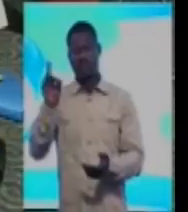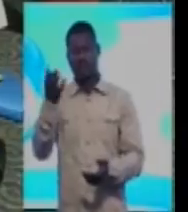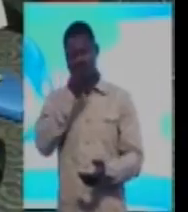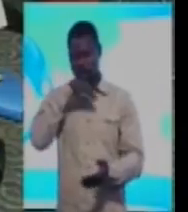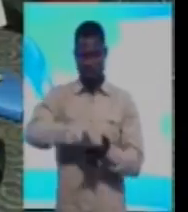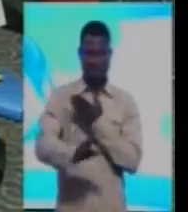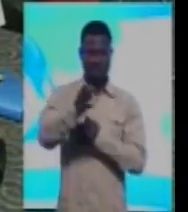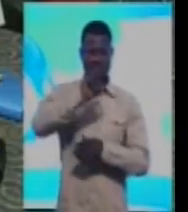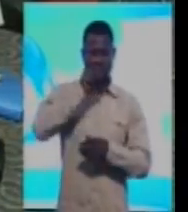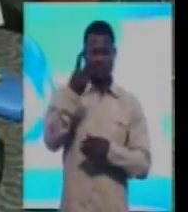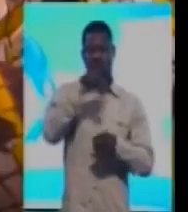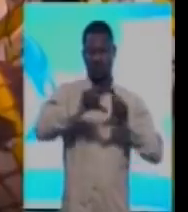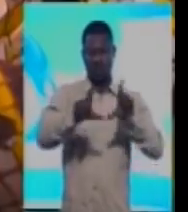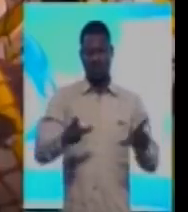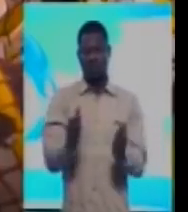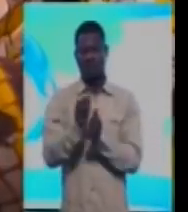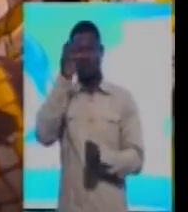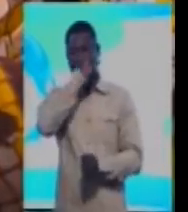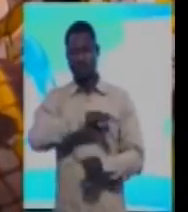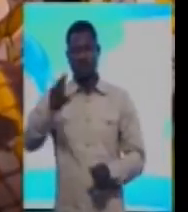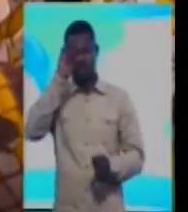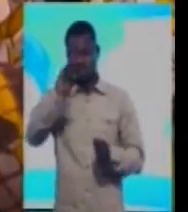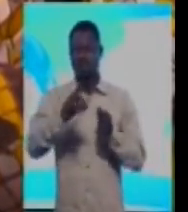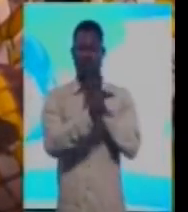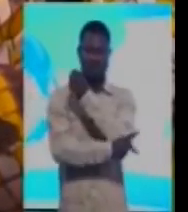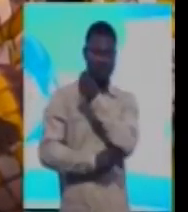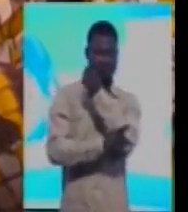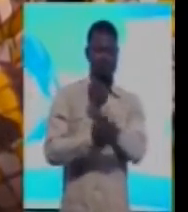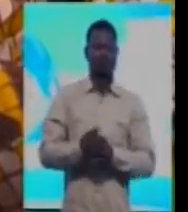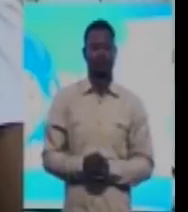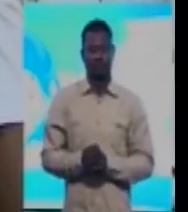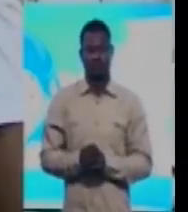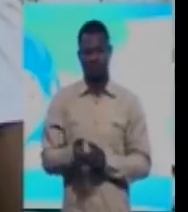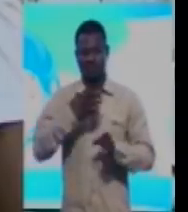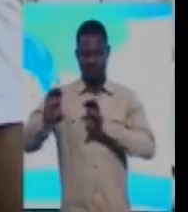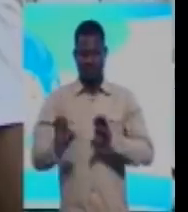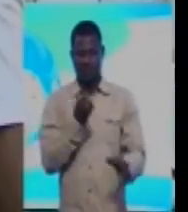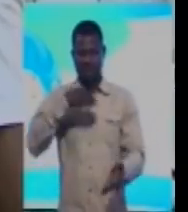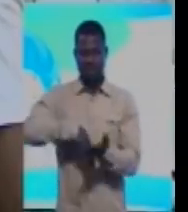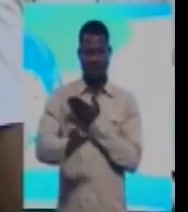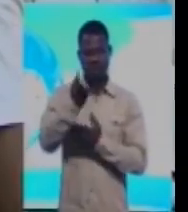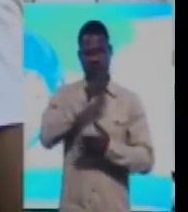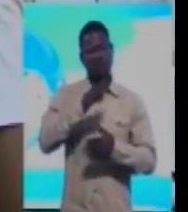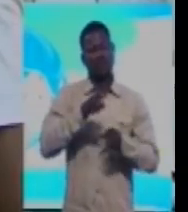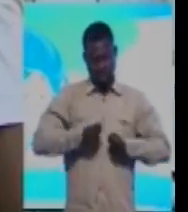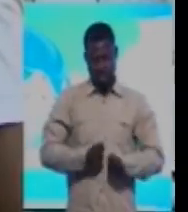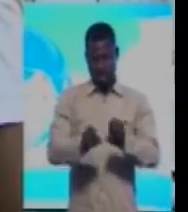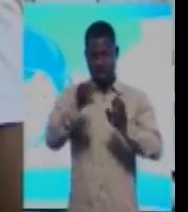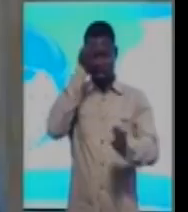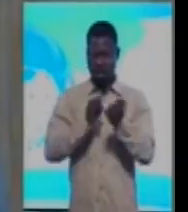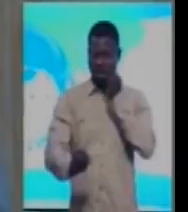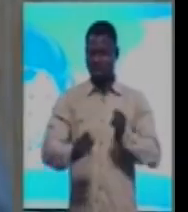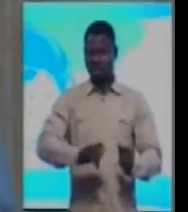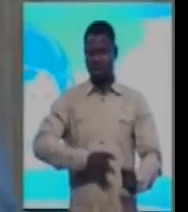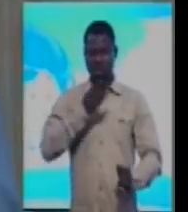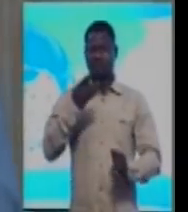Faso, Banfoura, Solenzo, Boromo, Waigua et Bougandé. Elle a été réalisée dans le but de tester si une campagne de